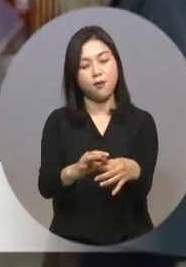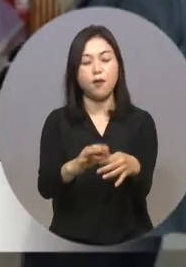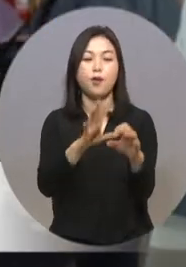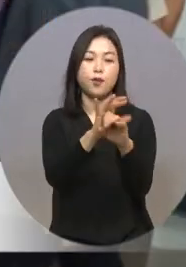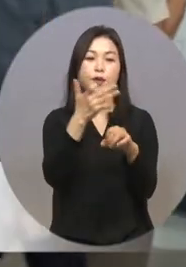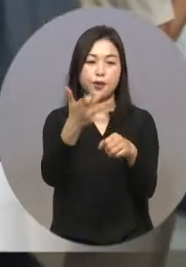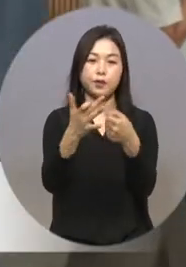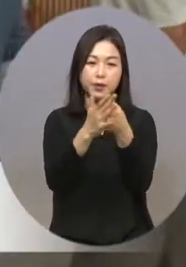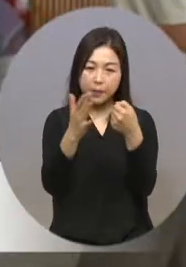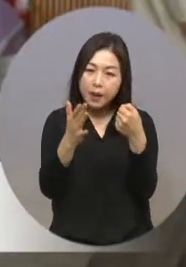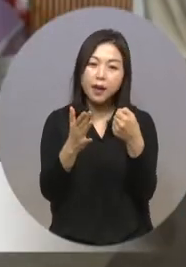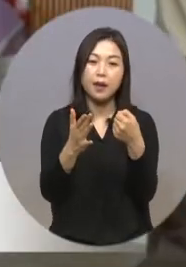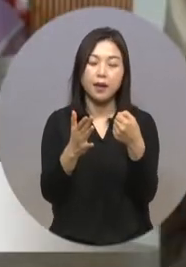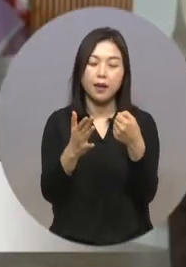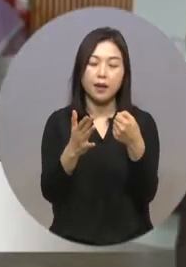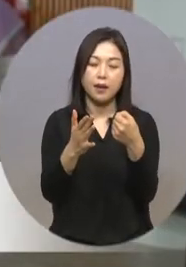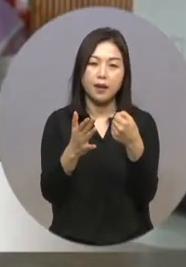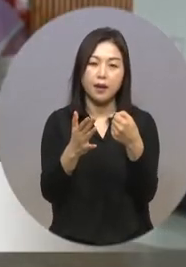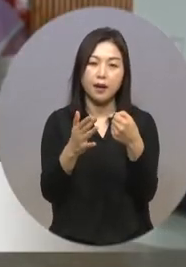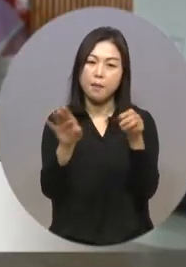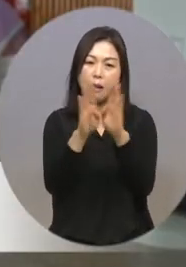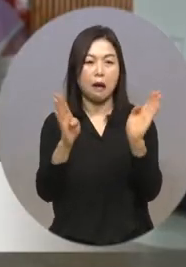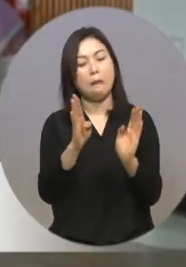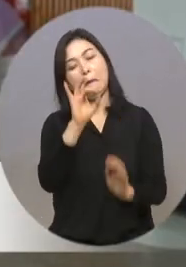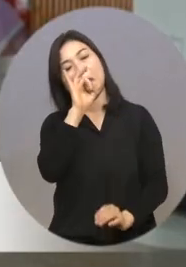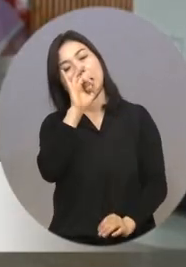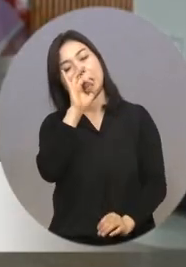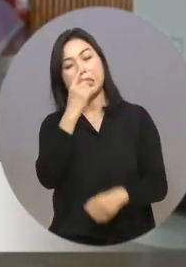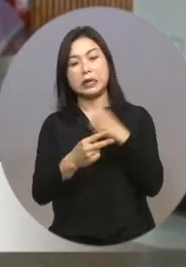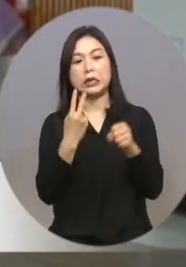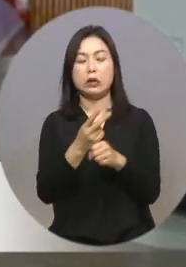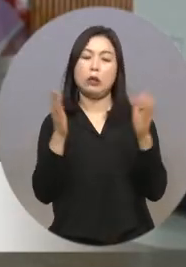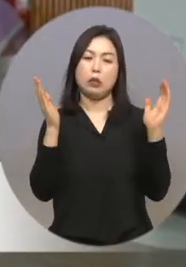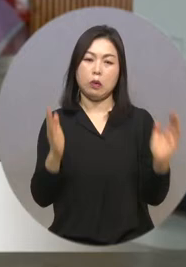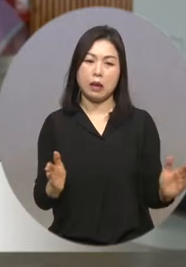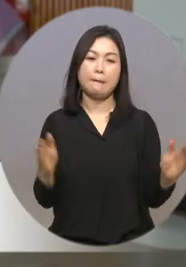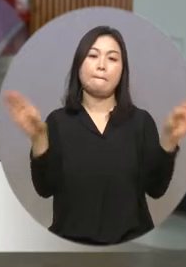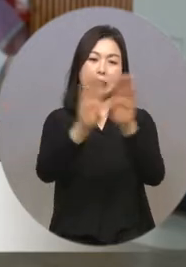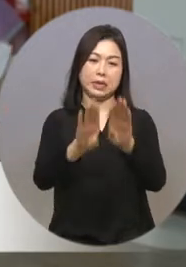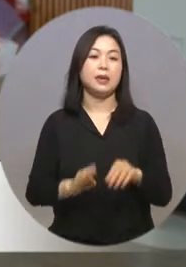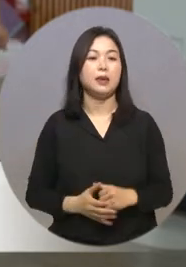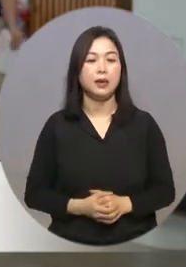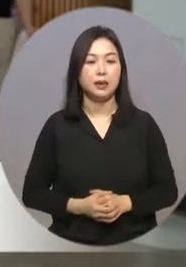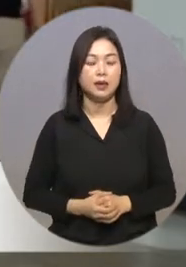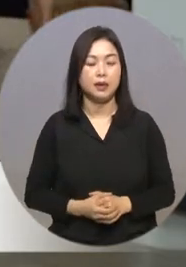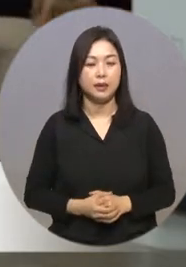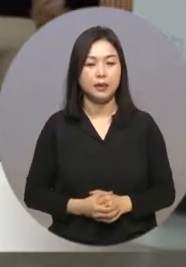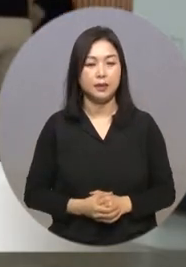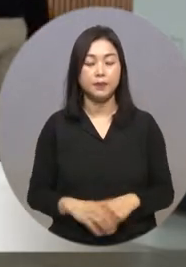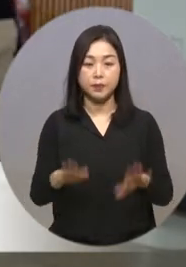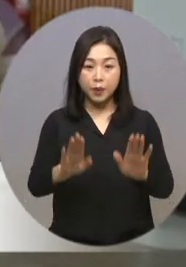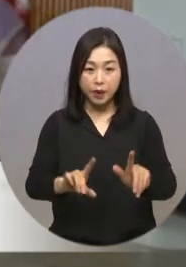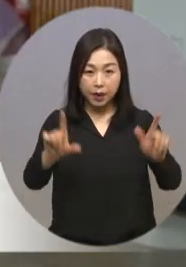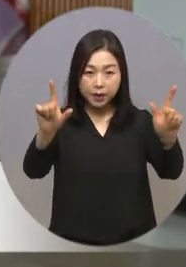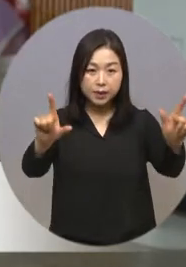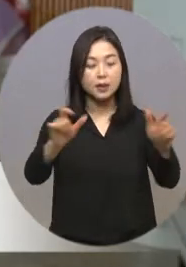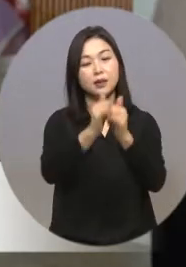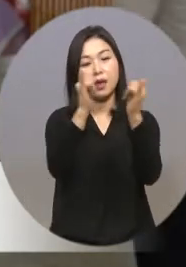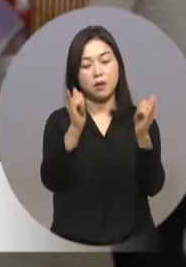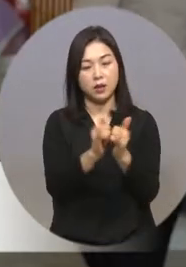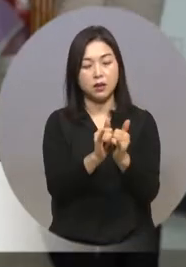코로나 일부로 인해서 2년 동안 먹 주셨습니다 그래서 금년에는 좀